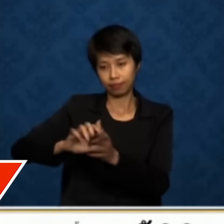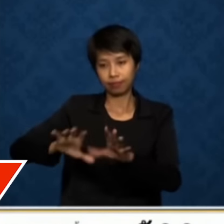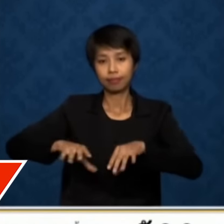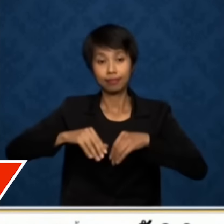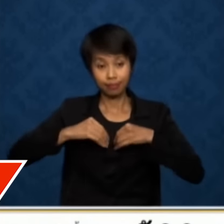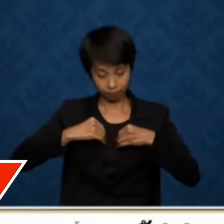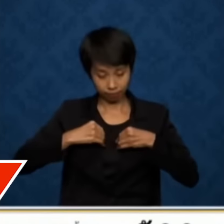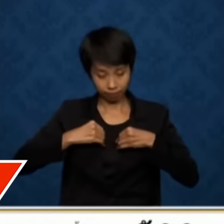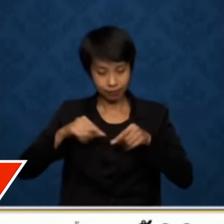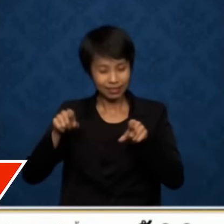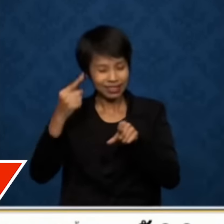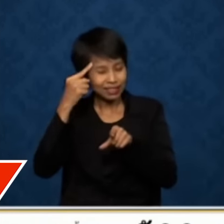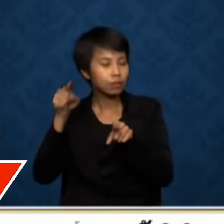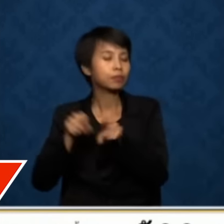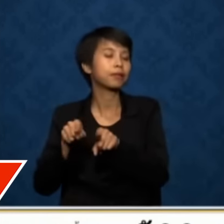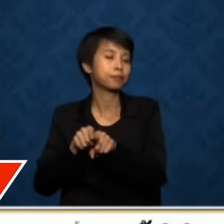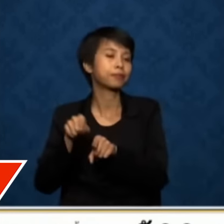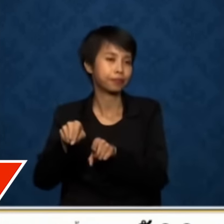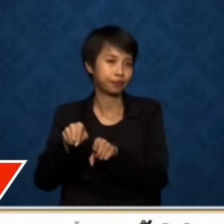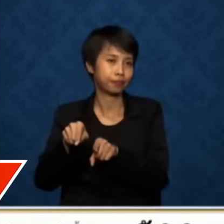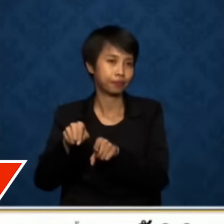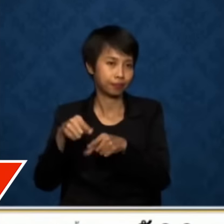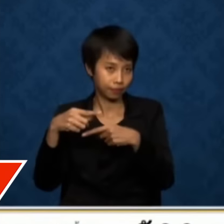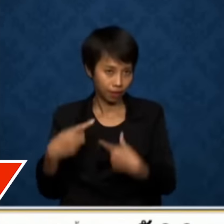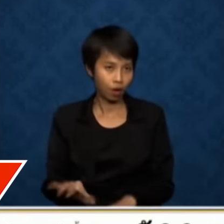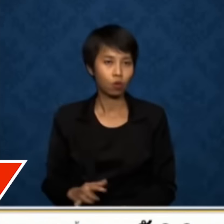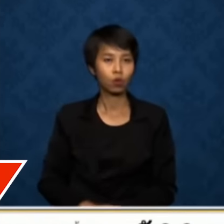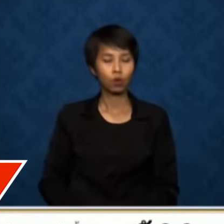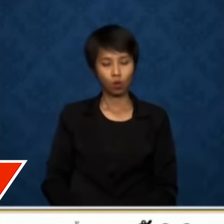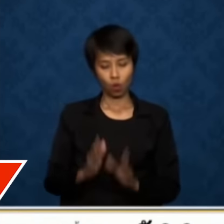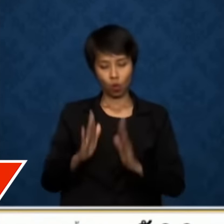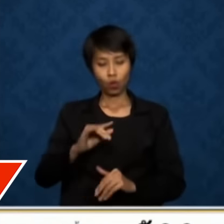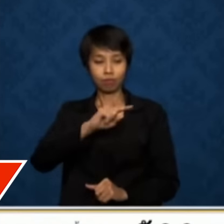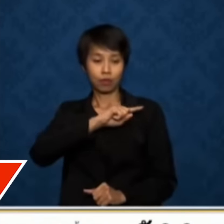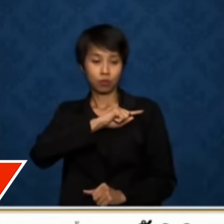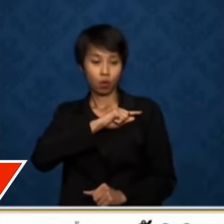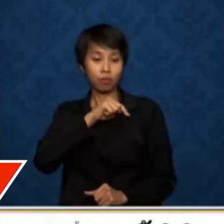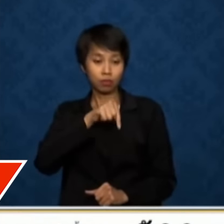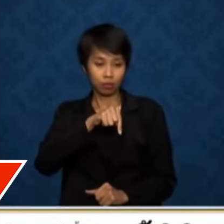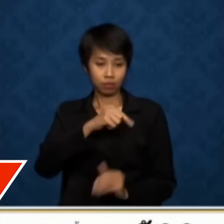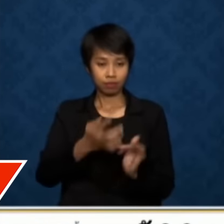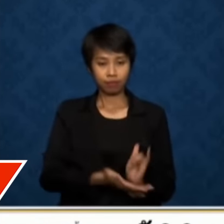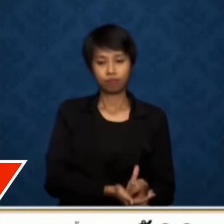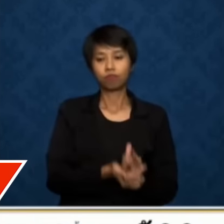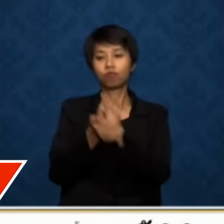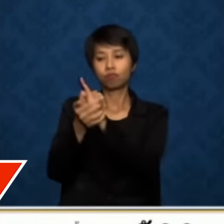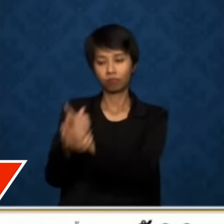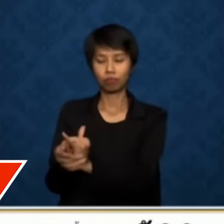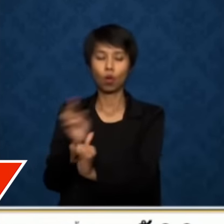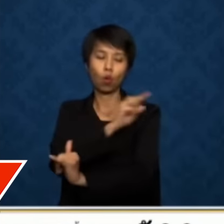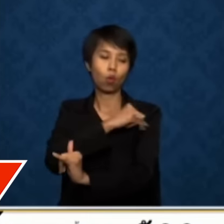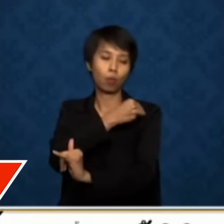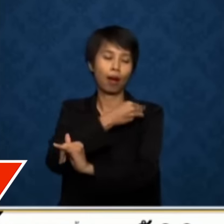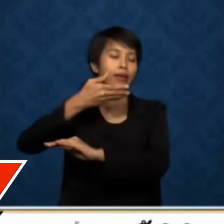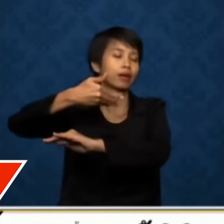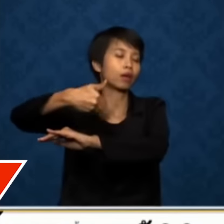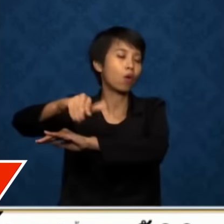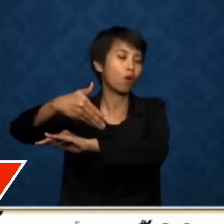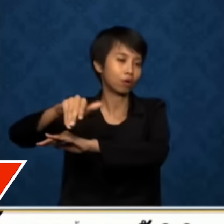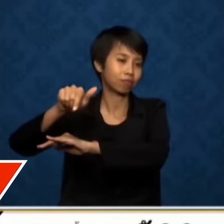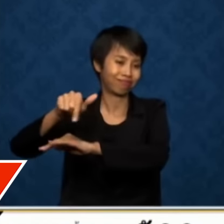กับคุณหมอก็ให้ผู้คุมพาคนไข้เนี่ยไปที่โรงพยาบาลข้างนอก